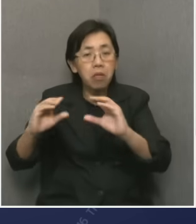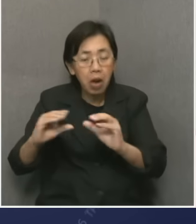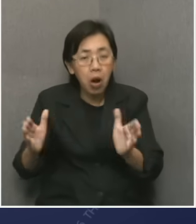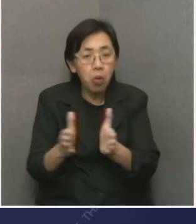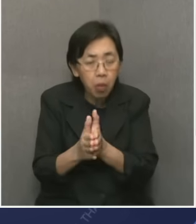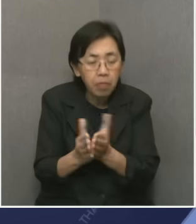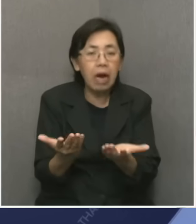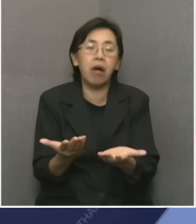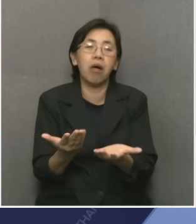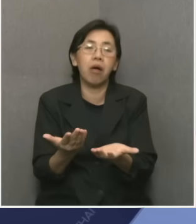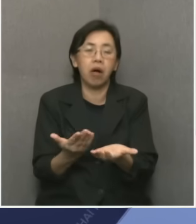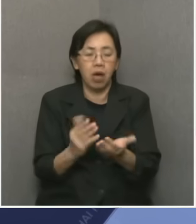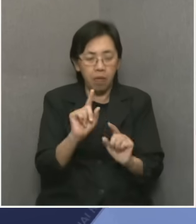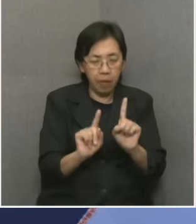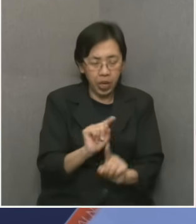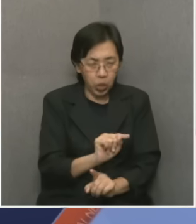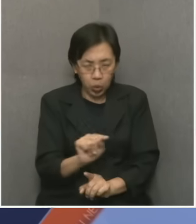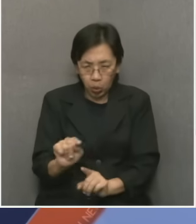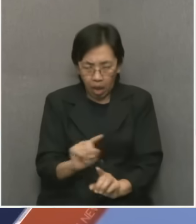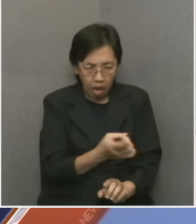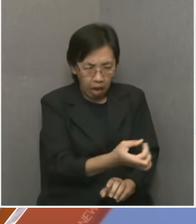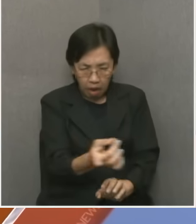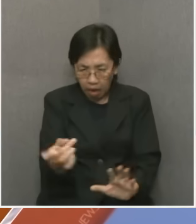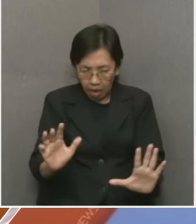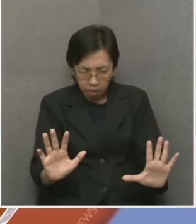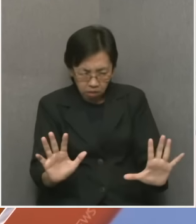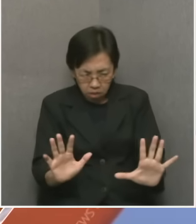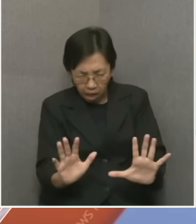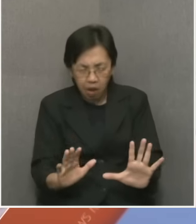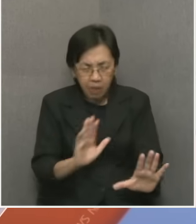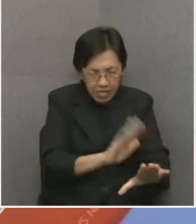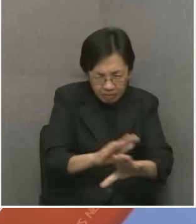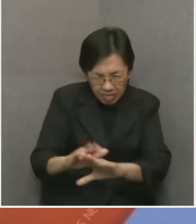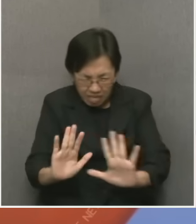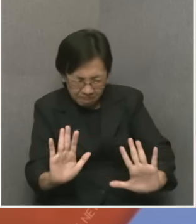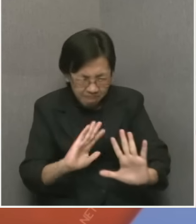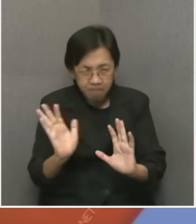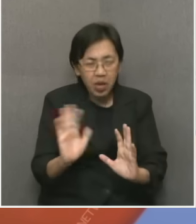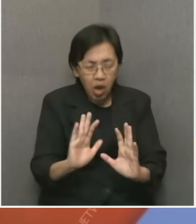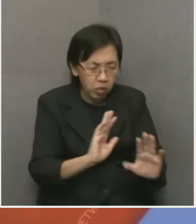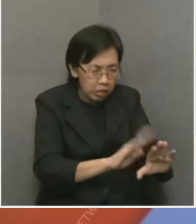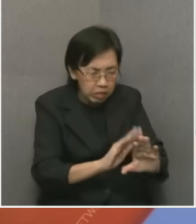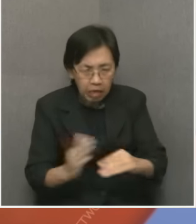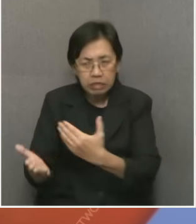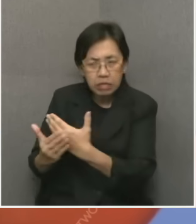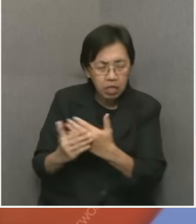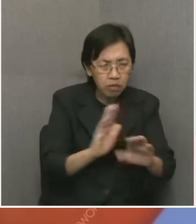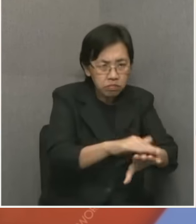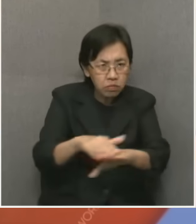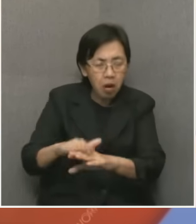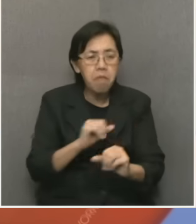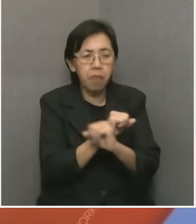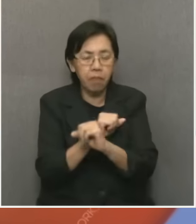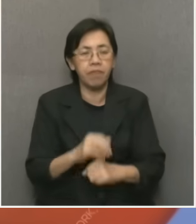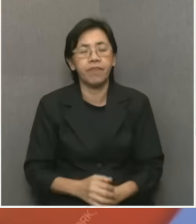ทุกฝ่ายก็ประเมินสถานการณ์ไปพร้อมๆกับการป้องปรามนะครับซึ่งกันและกันนะครับ ในส่วนของช